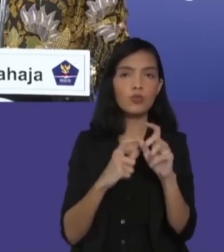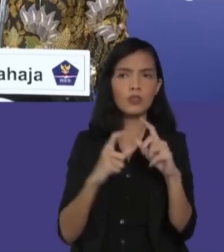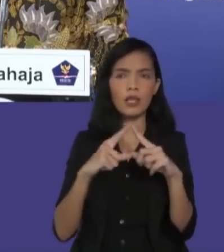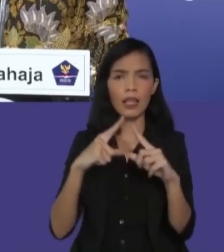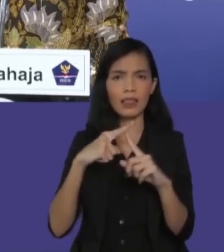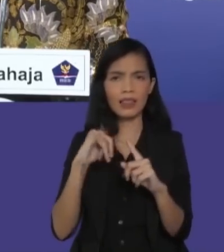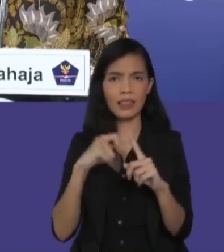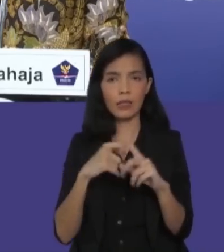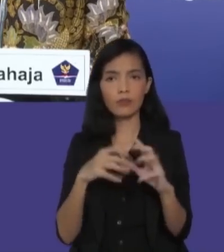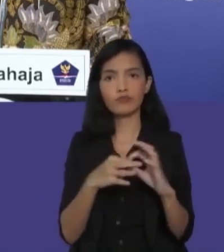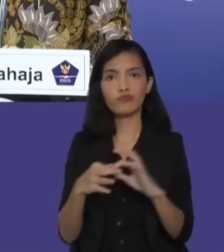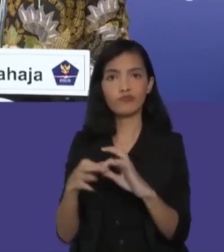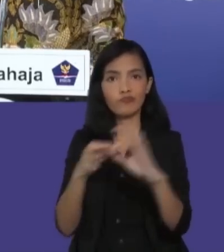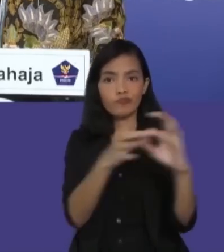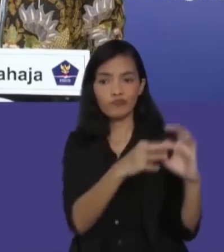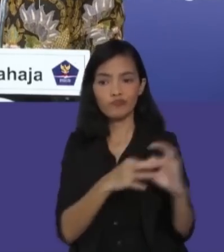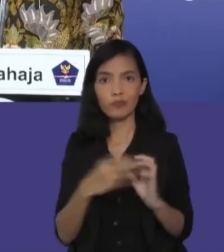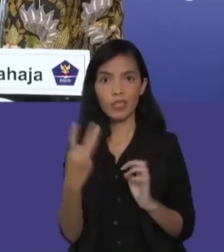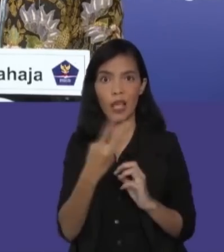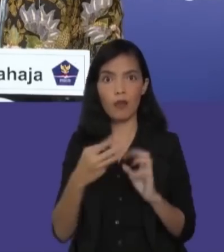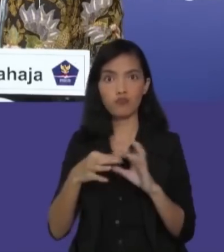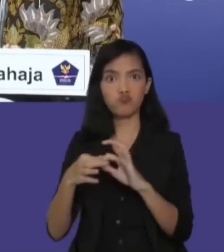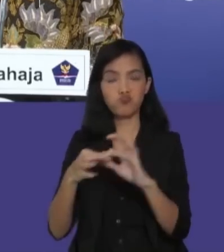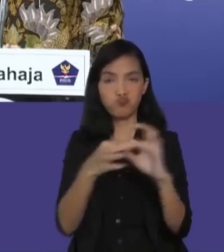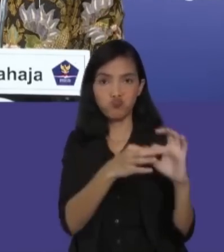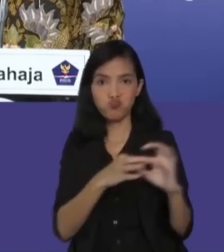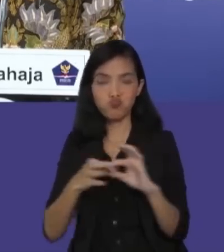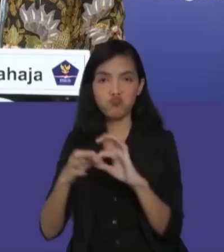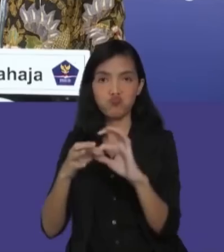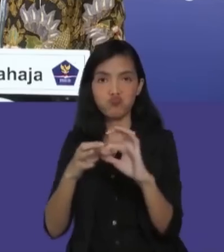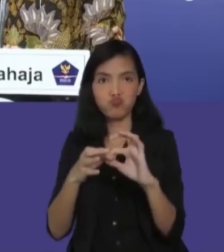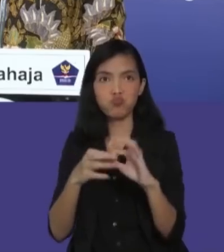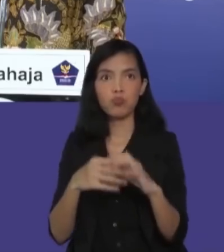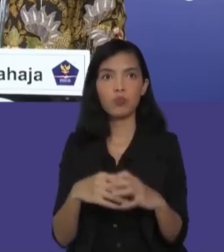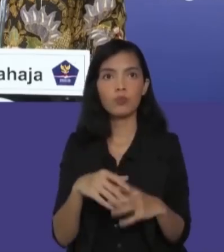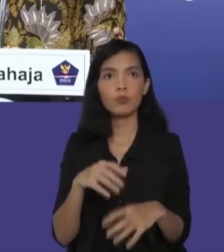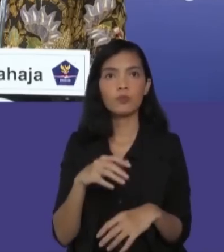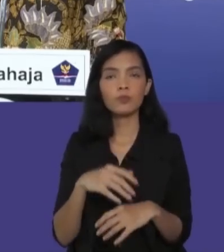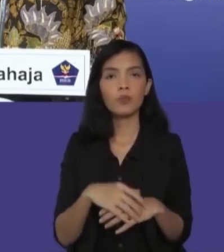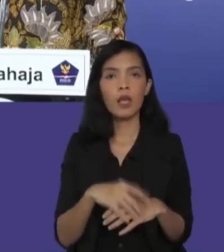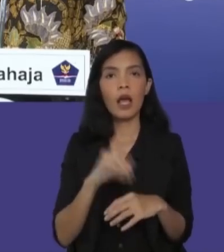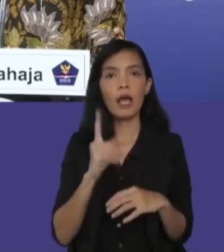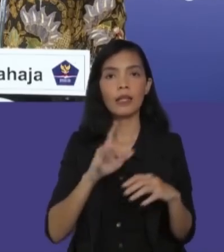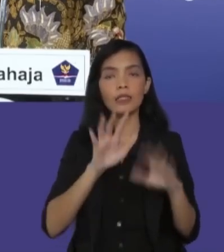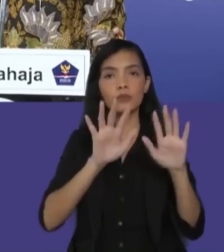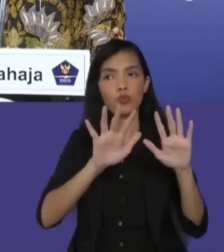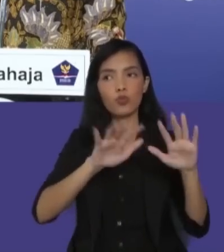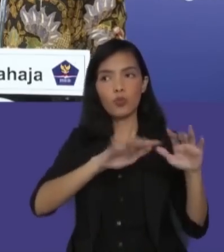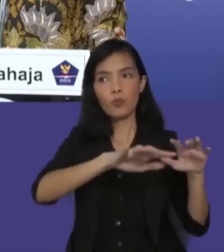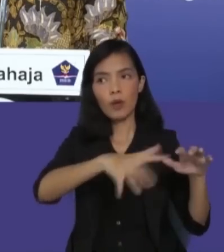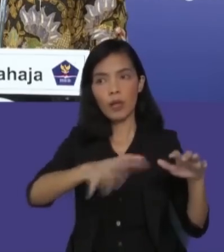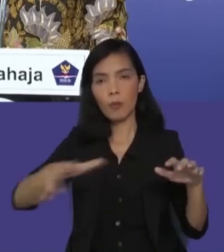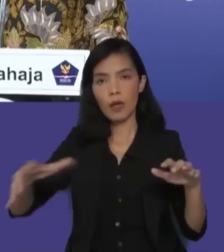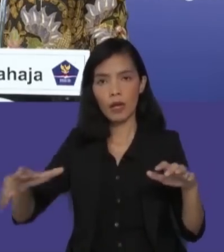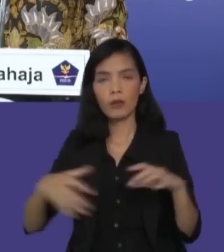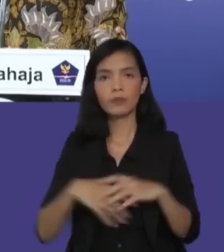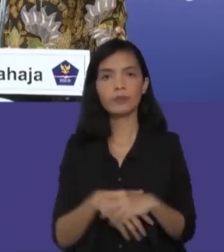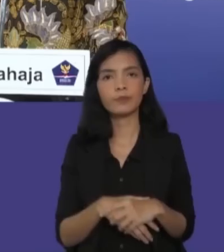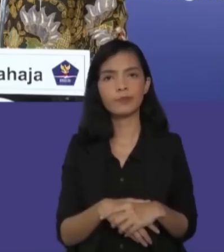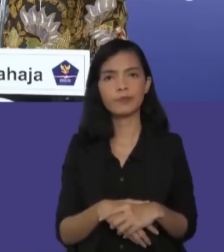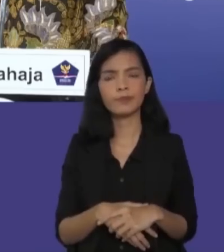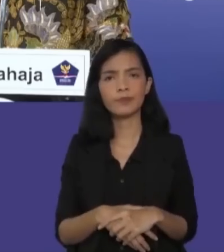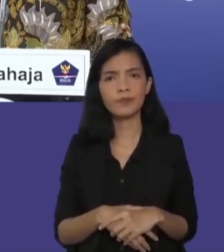bisa kami laporkan bahwa 10 produk, ya, bahwa